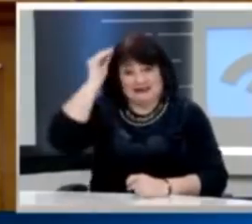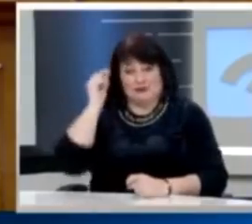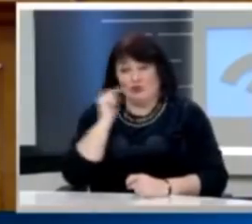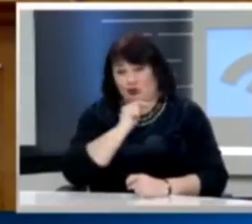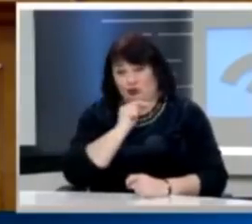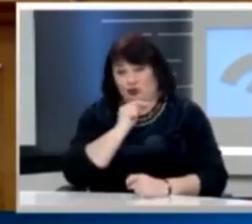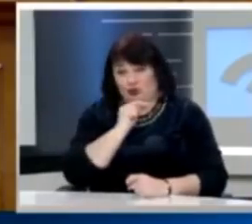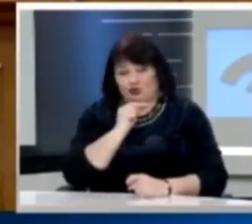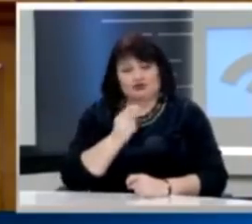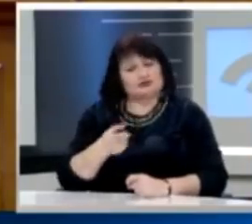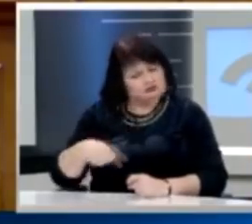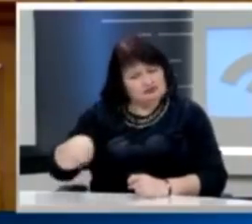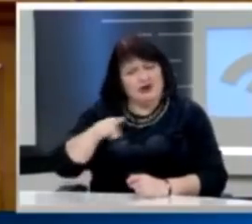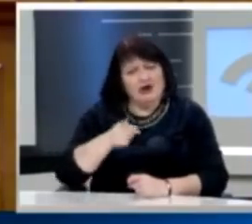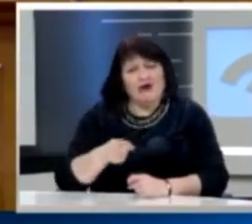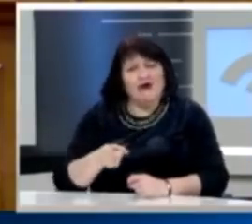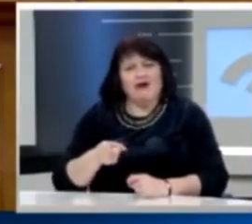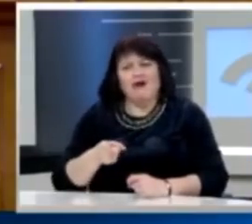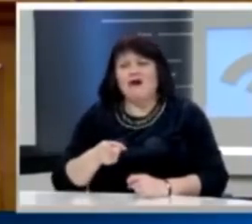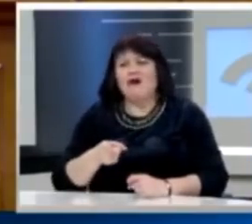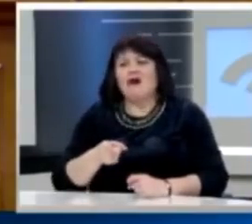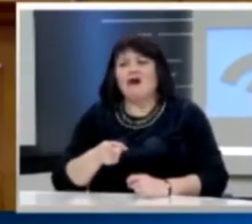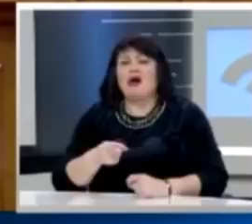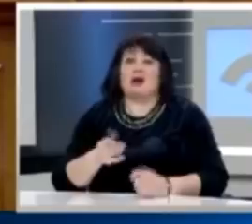Τσίπρας, αλλά και άλλοι εδώ μέσα, για να μην